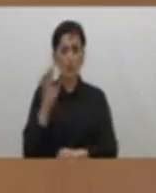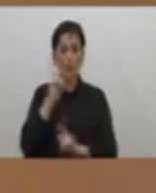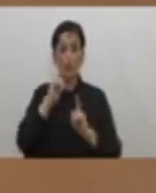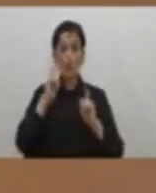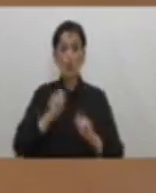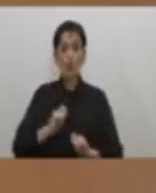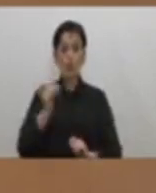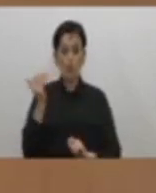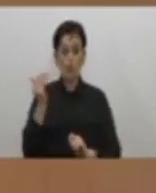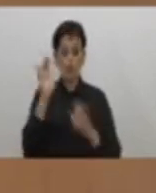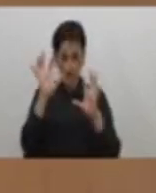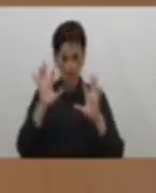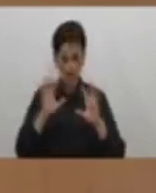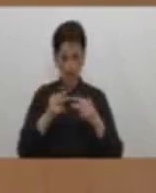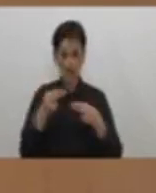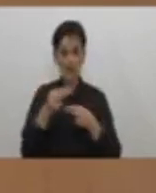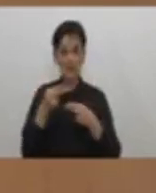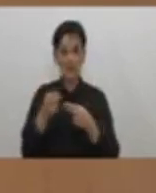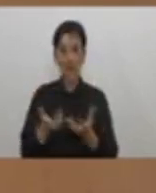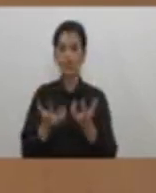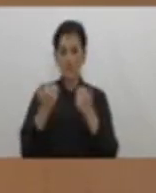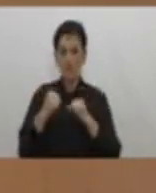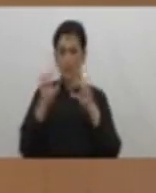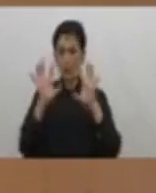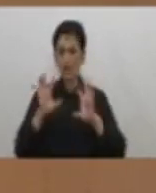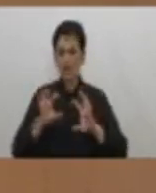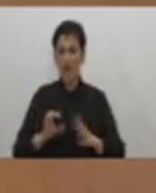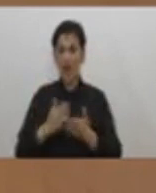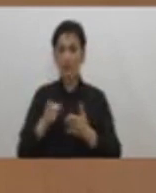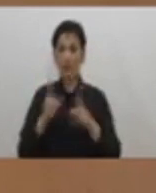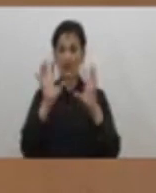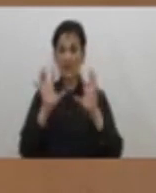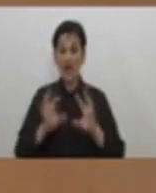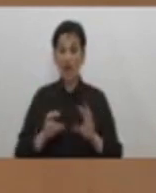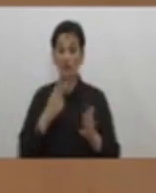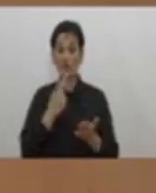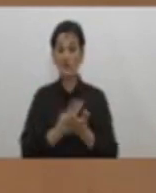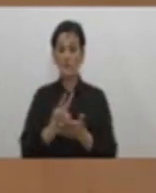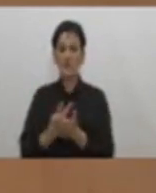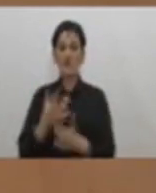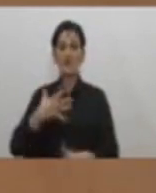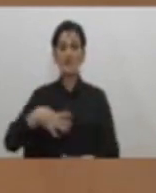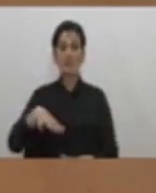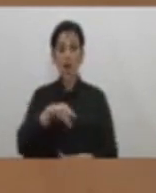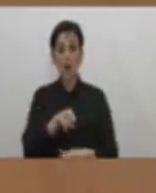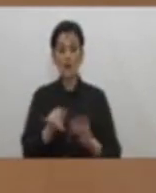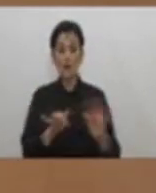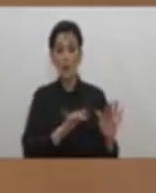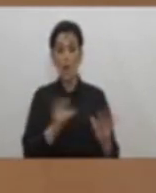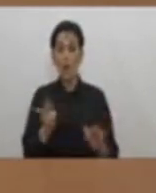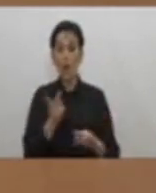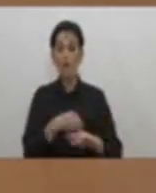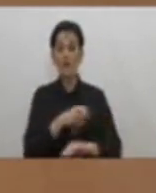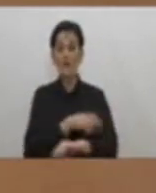არის მიღებული კანონი დეოლიგარქიზაციის შესახებ და ამ კანონის მიხედვით ეს რომ იყო საქართველოში მოქმედი ორივე პარტიის